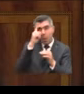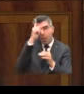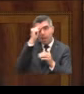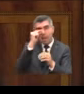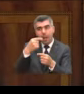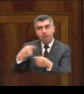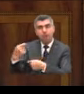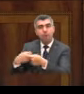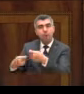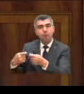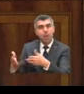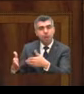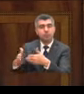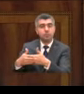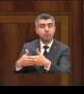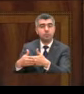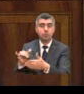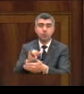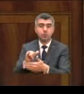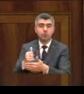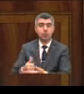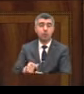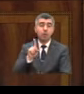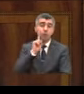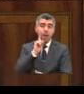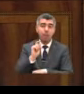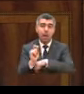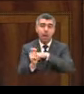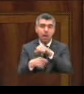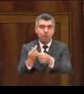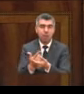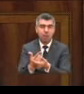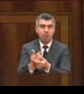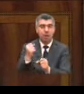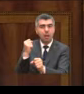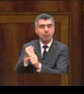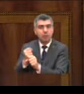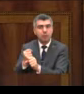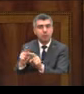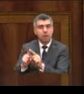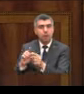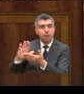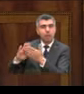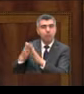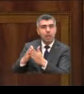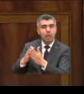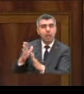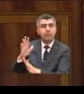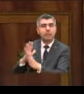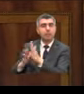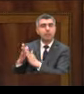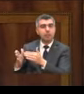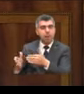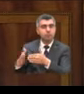خاصة بعد إغلاقها؟ ماذا عن النساء القرويات التي كن يشتغلن في التعاونيات التي